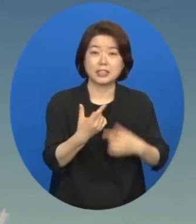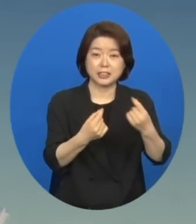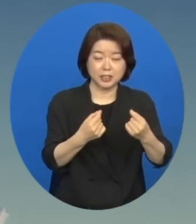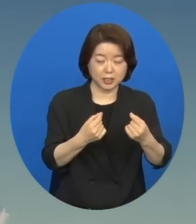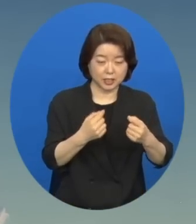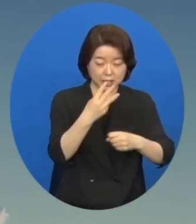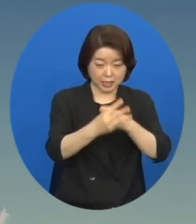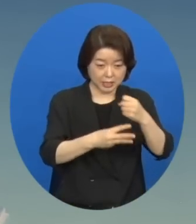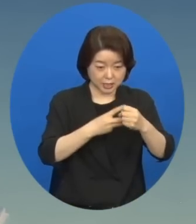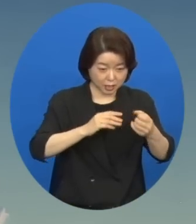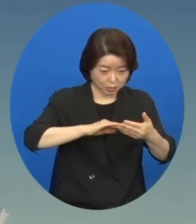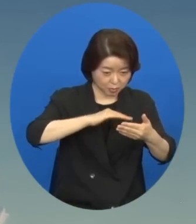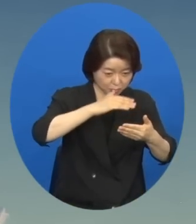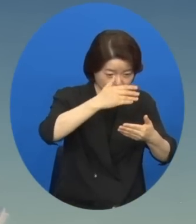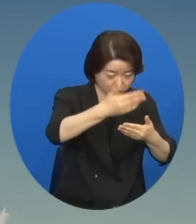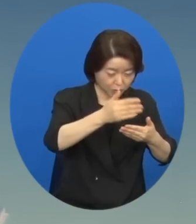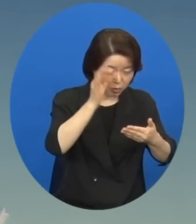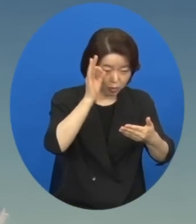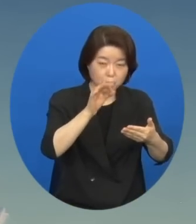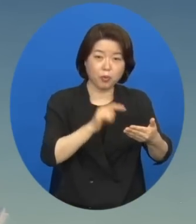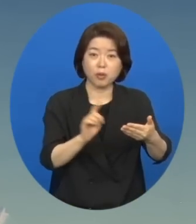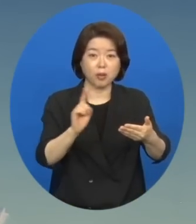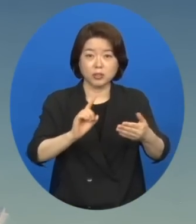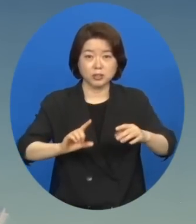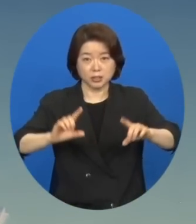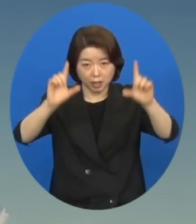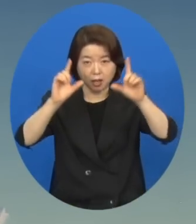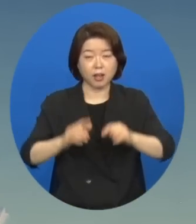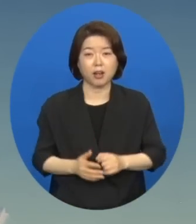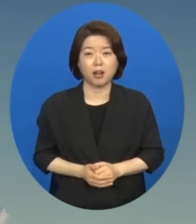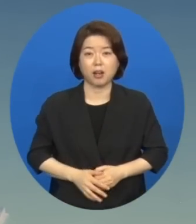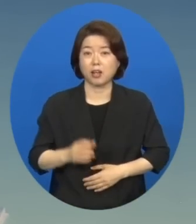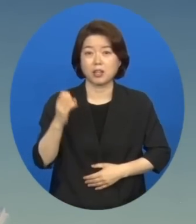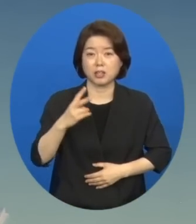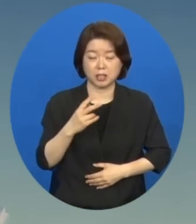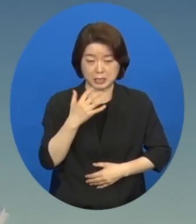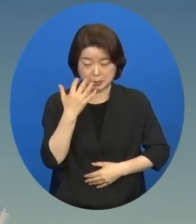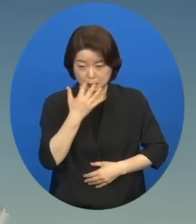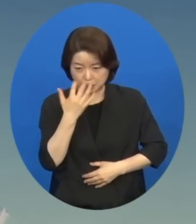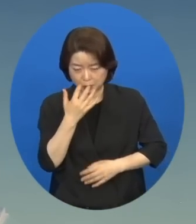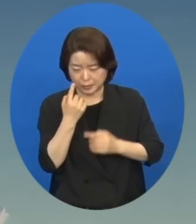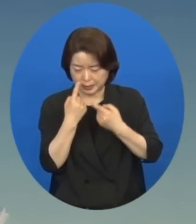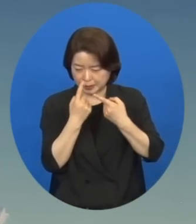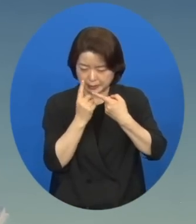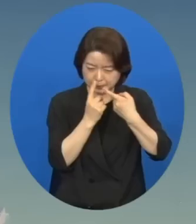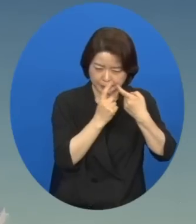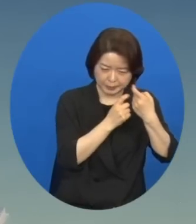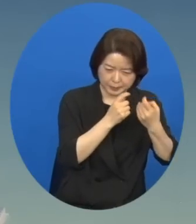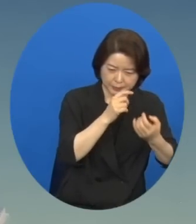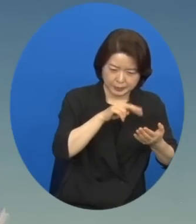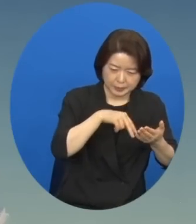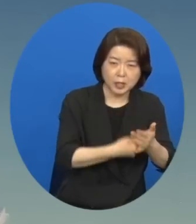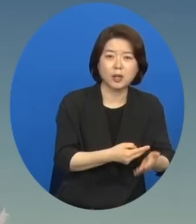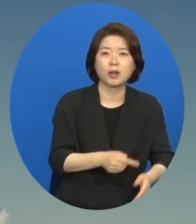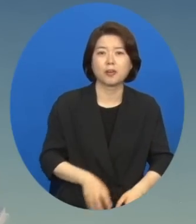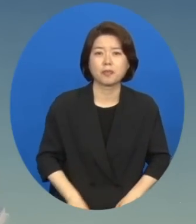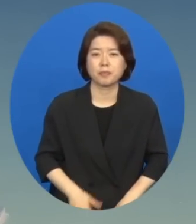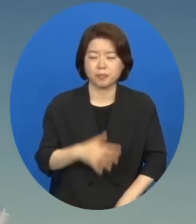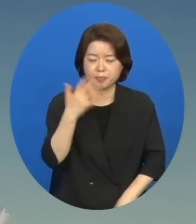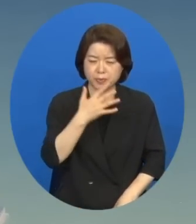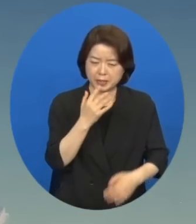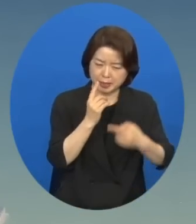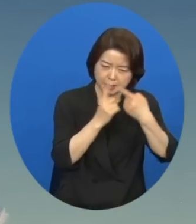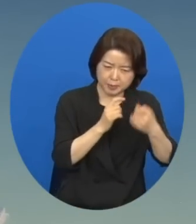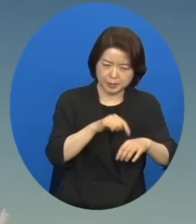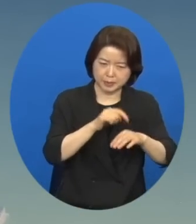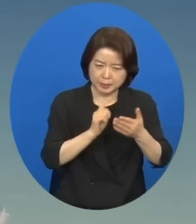3년째 달력을 체크하는 어느 날 또 음란한 유혹에 넘어진 거예요. 음란한 유혹,